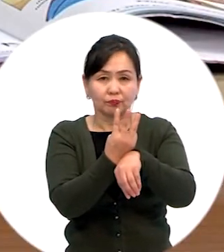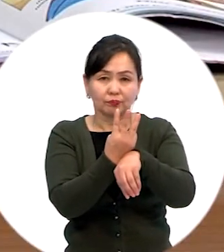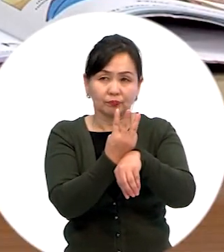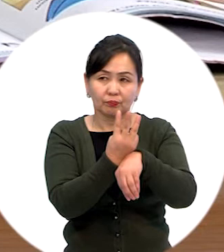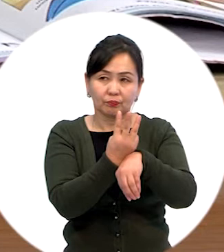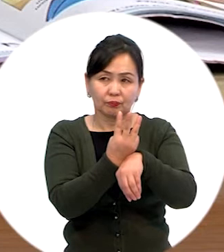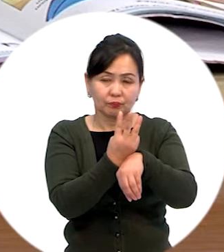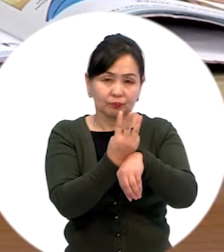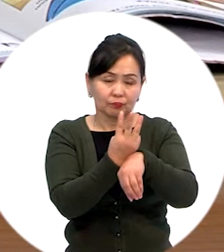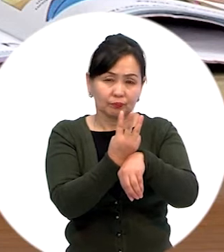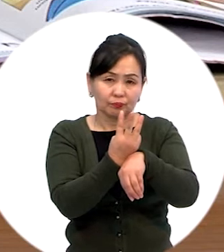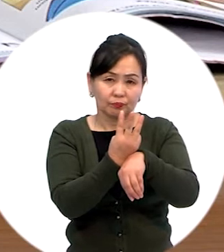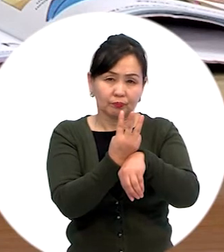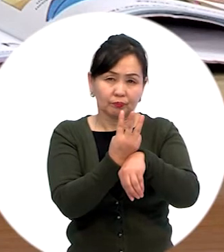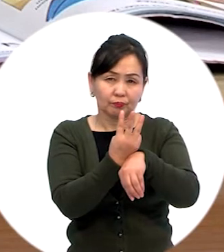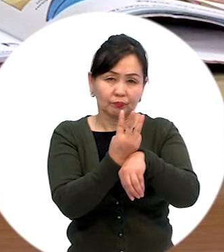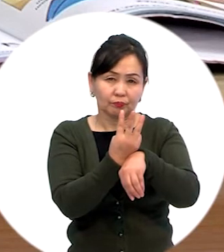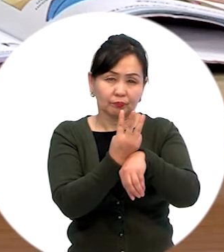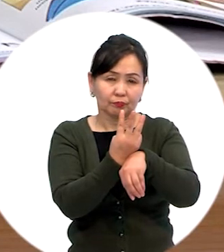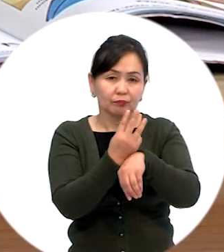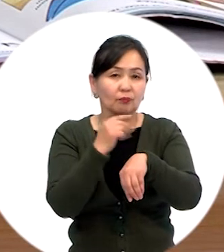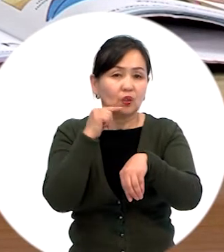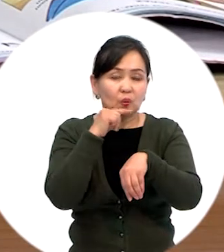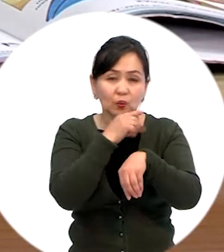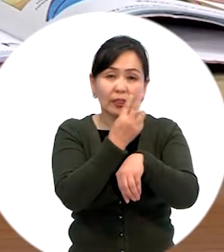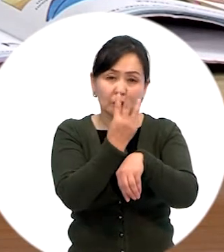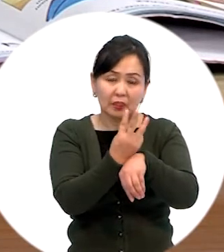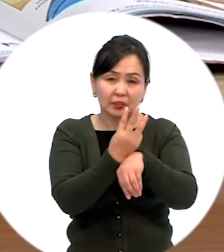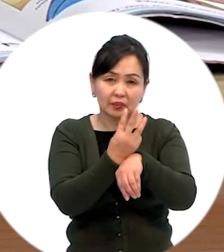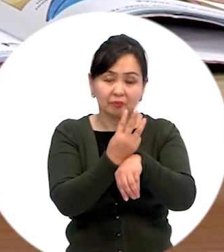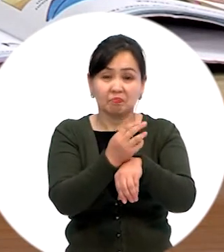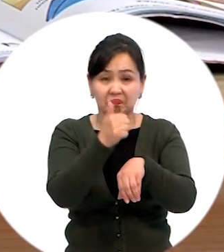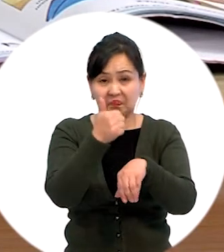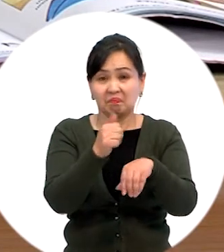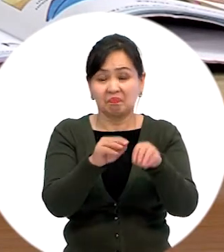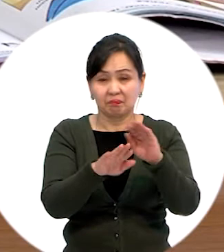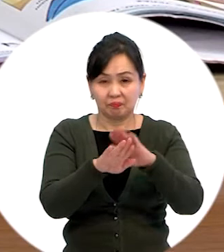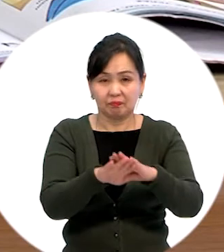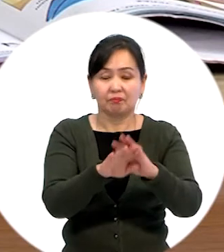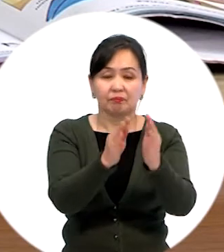За. За бидний улаан манж маань ингэж хэлэн боллоо.